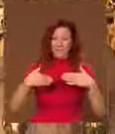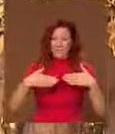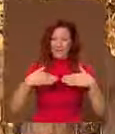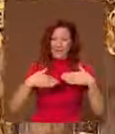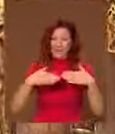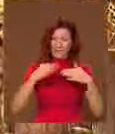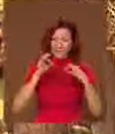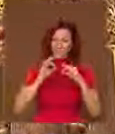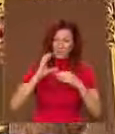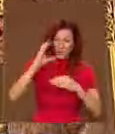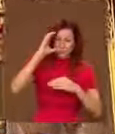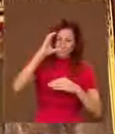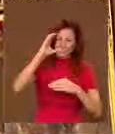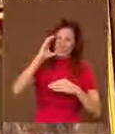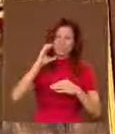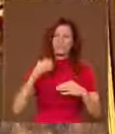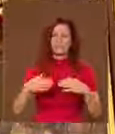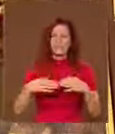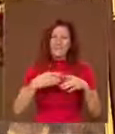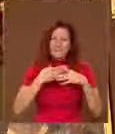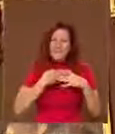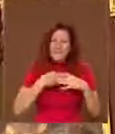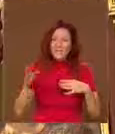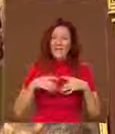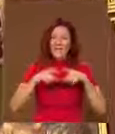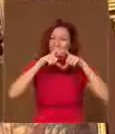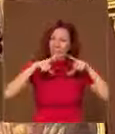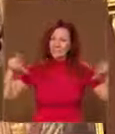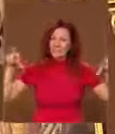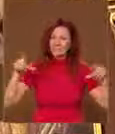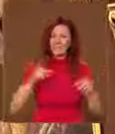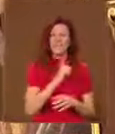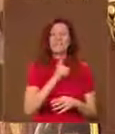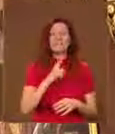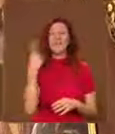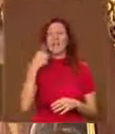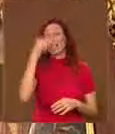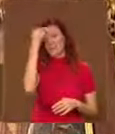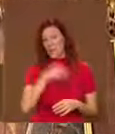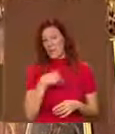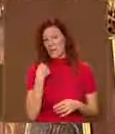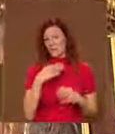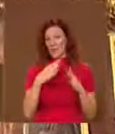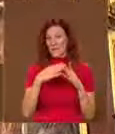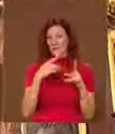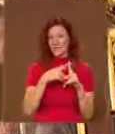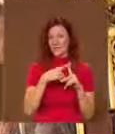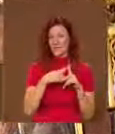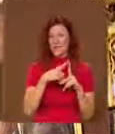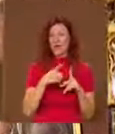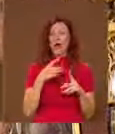иконостаса над царските двери във всеки един православен храм. Според